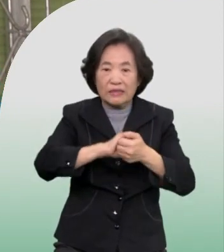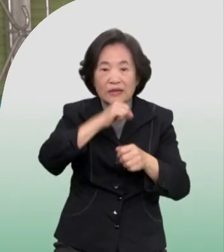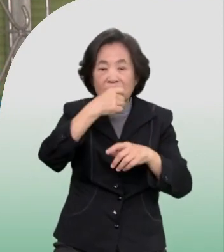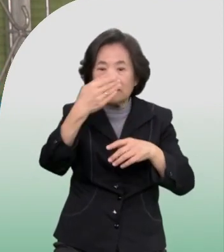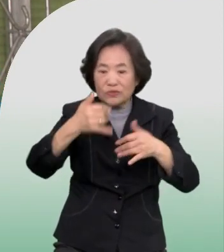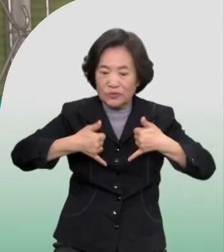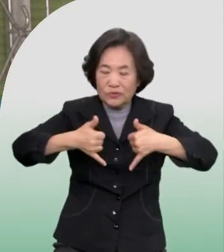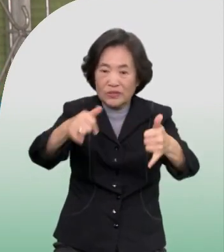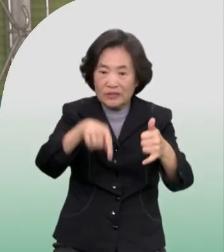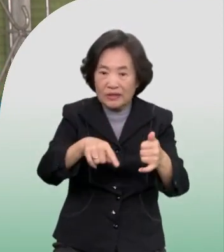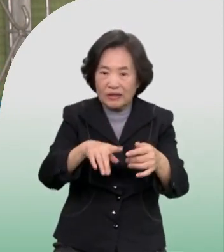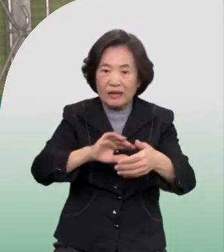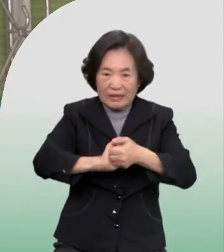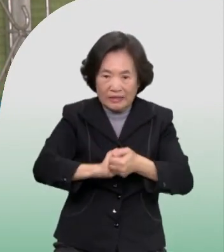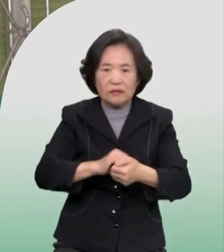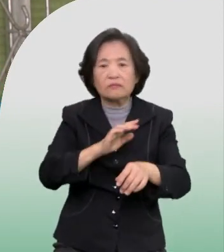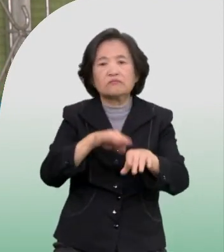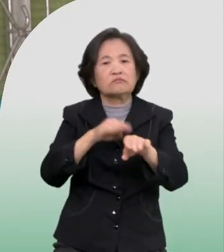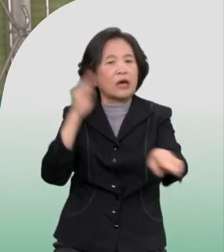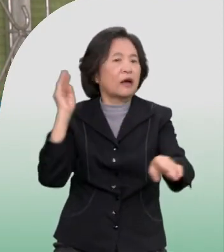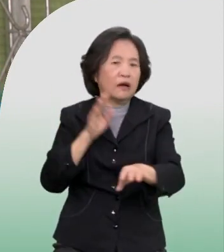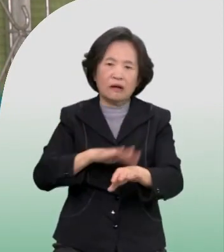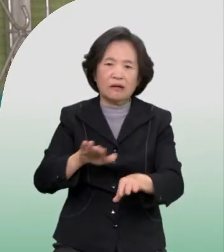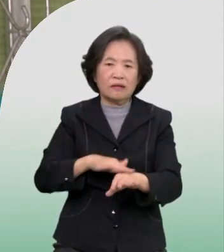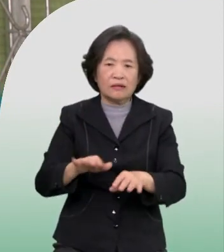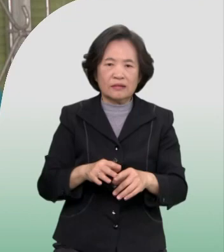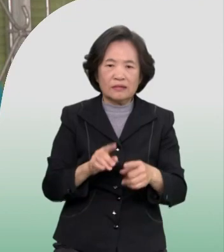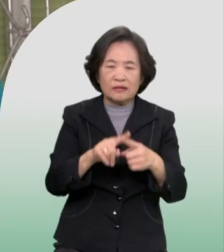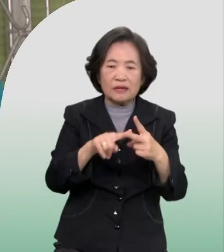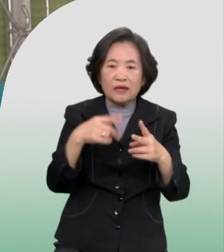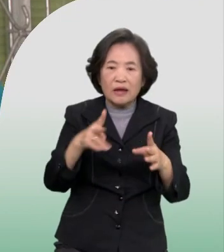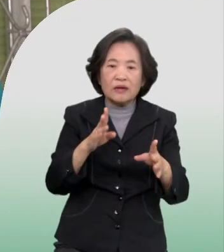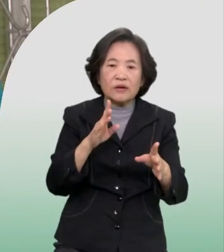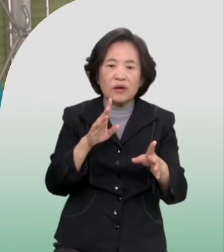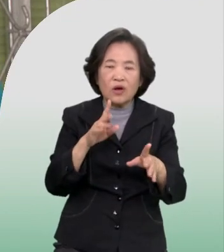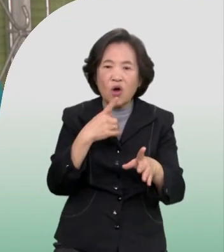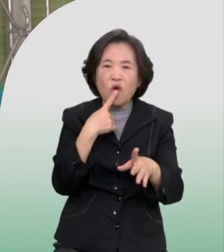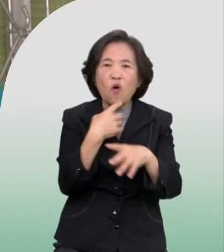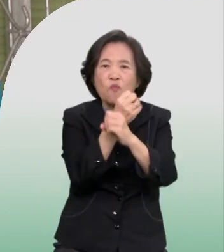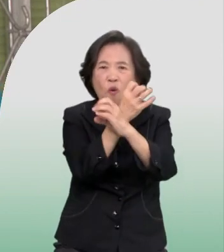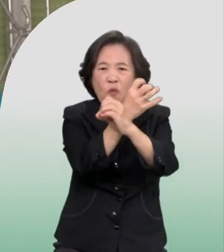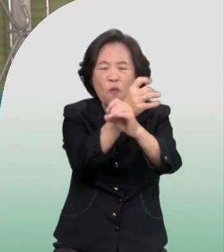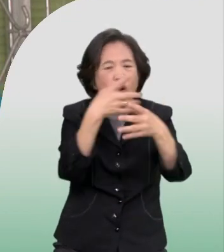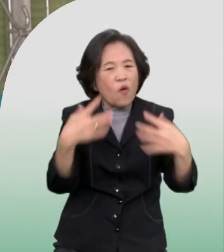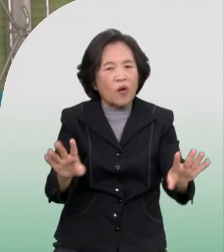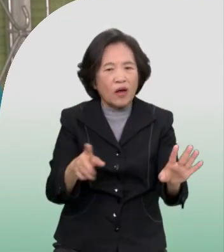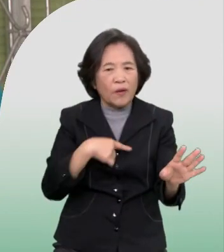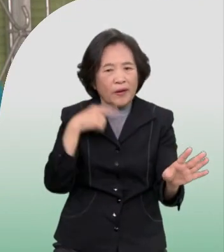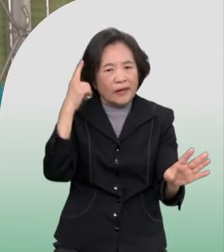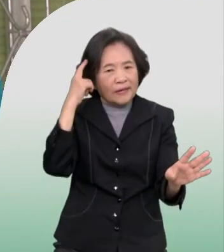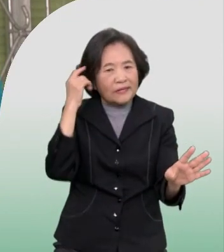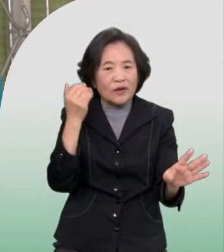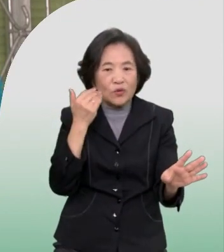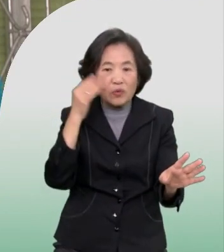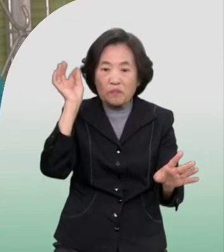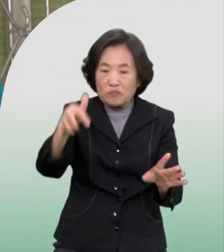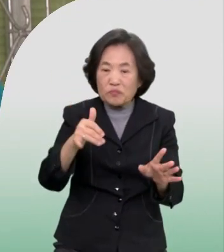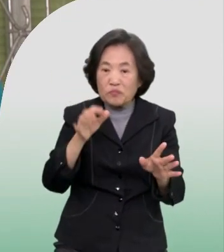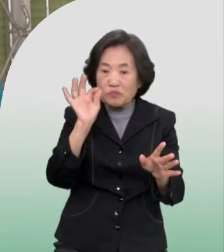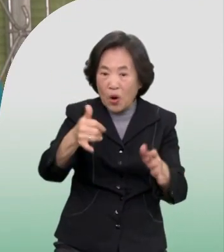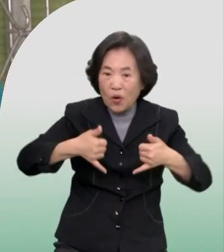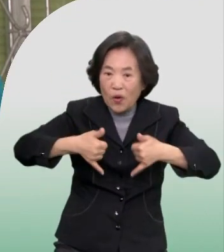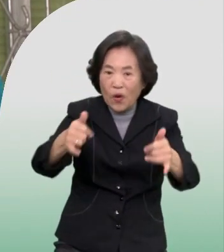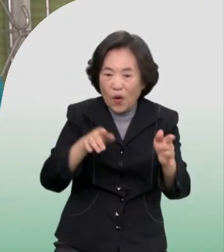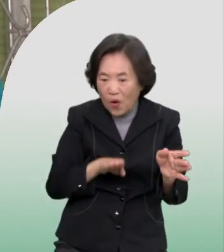俩台九线吼，特别就会切叉啦风。风向灯就多吼，还是敢讲啦，快速道路通